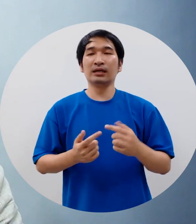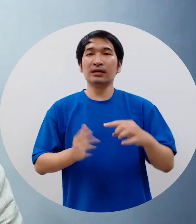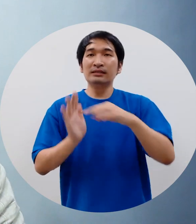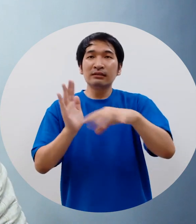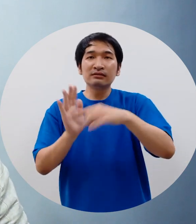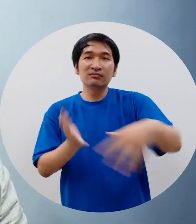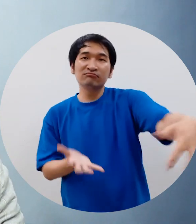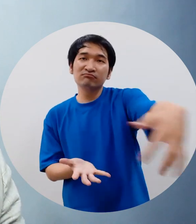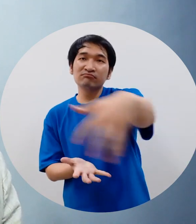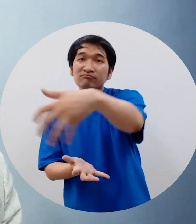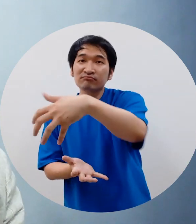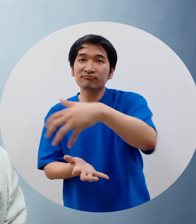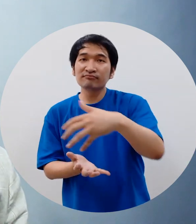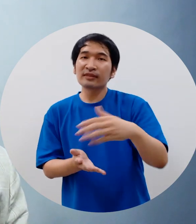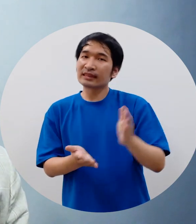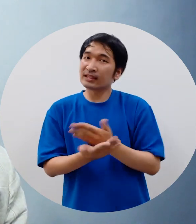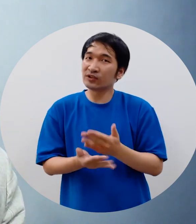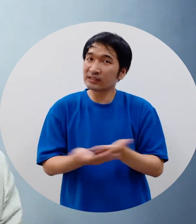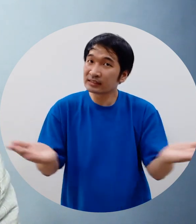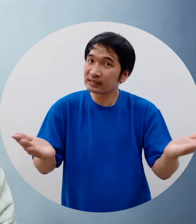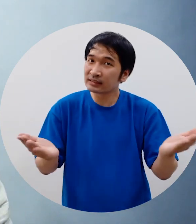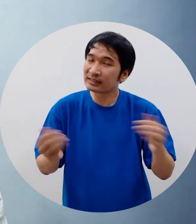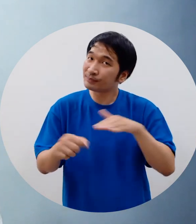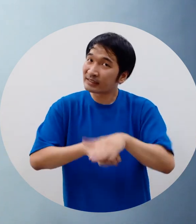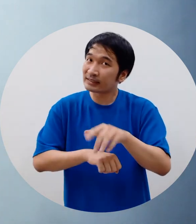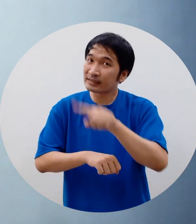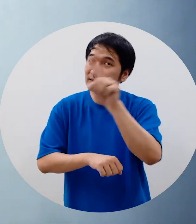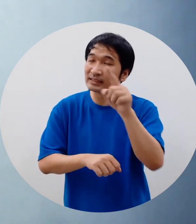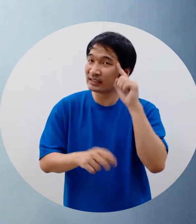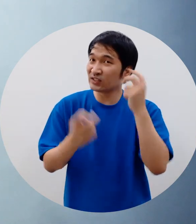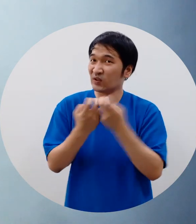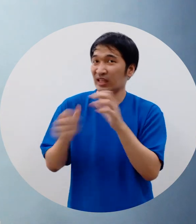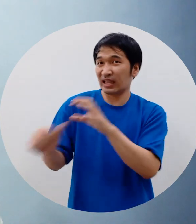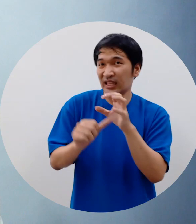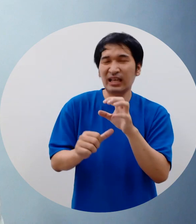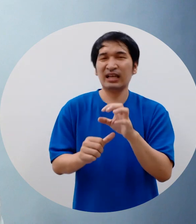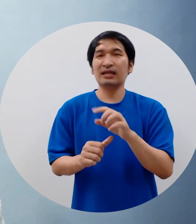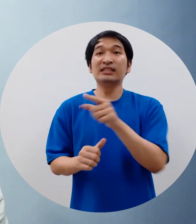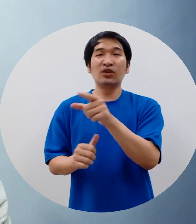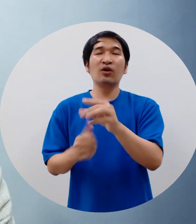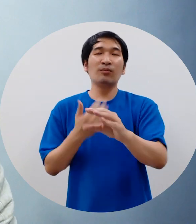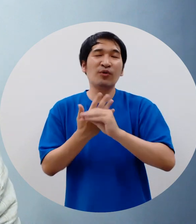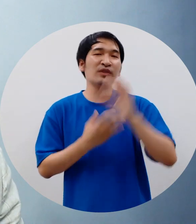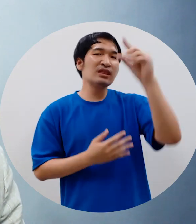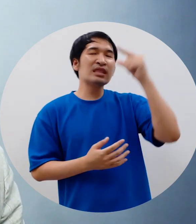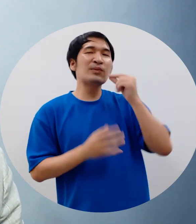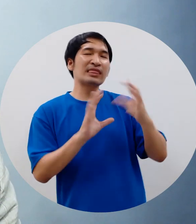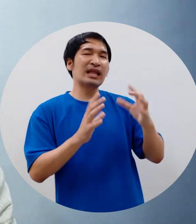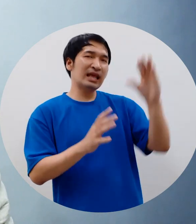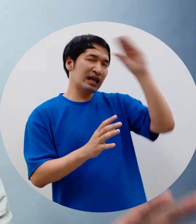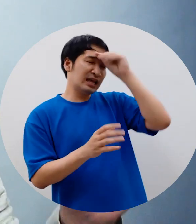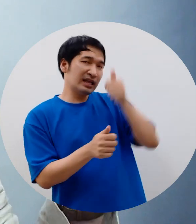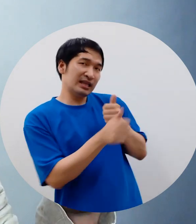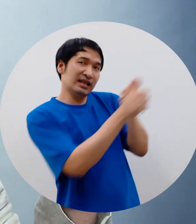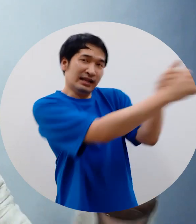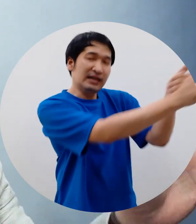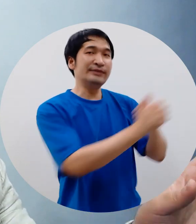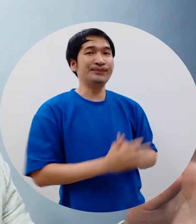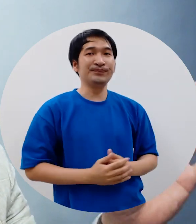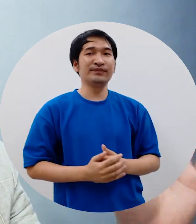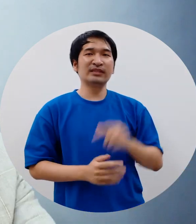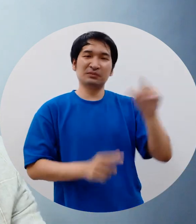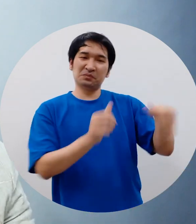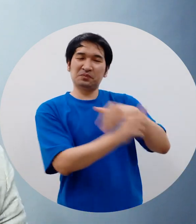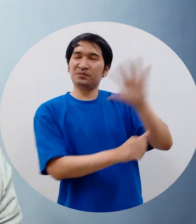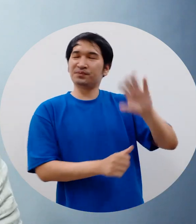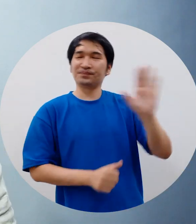걷어서 많이 마구 나눠주는 방식의 그런 전략을 쓰겠다? 그러면 저는 그거 일본 뒷공문이 따라가는 거, 일본의 저 모양